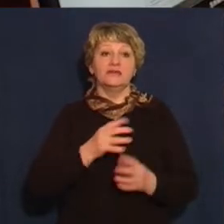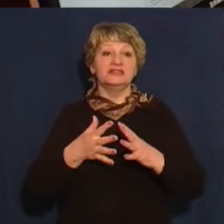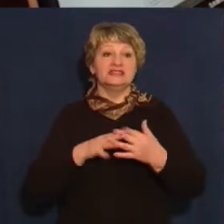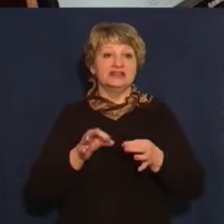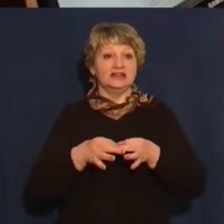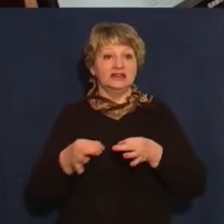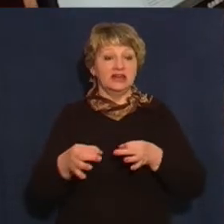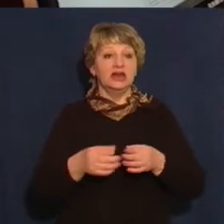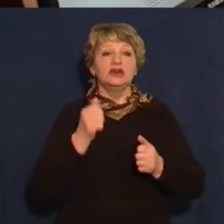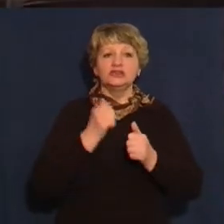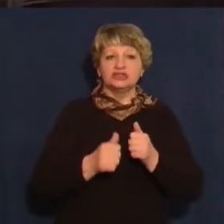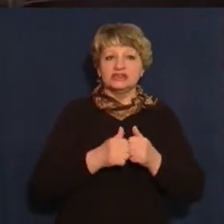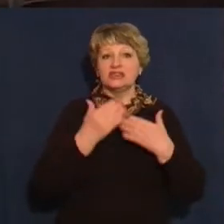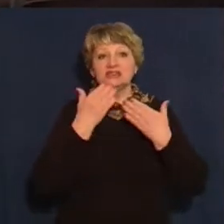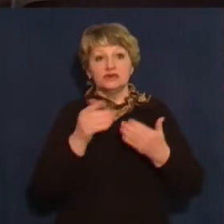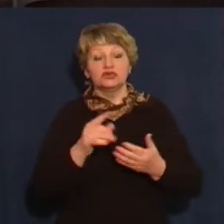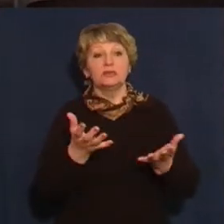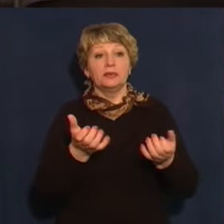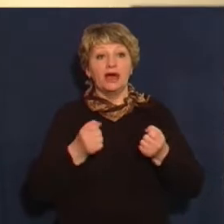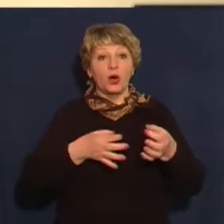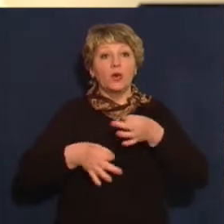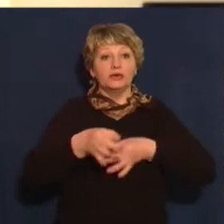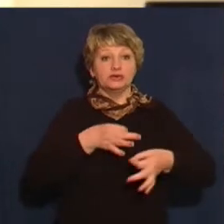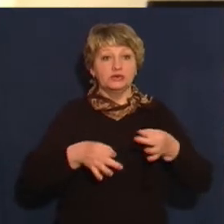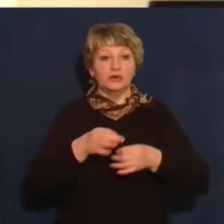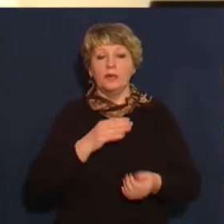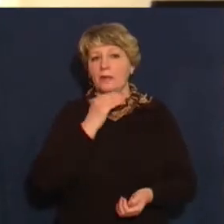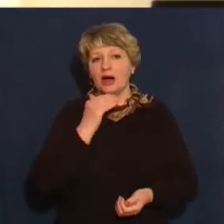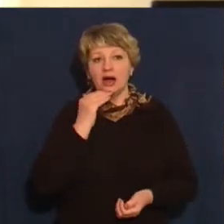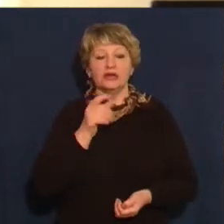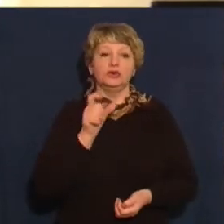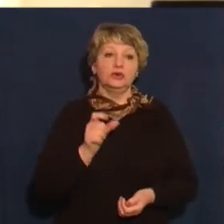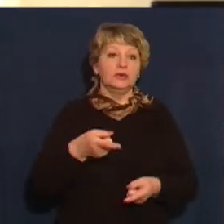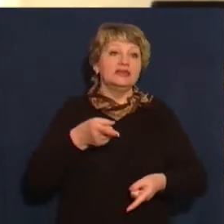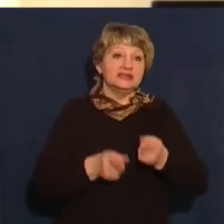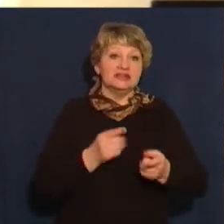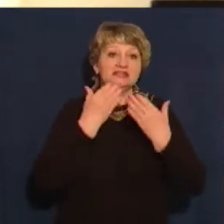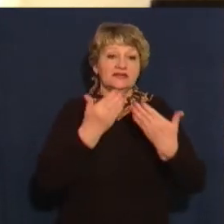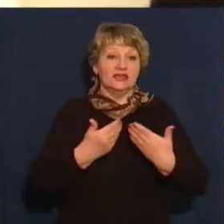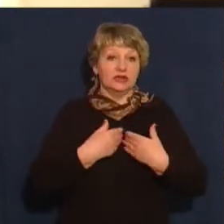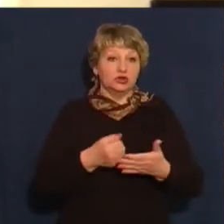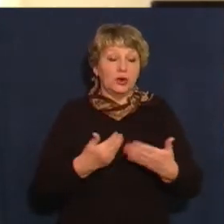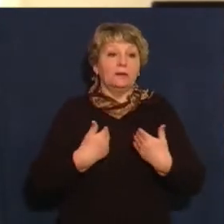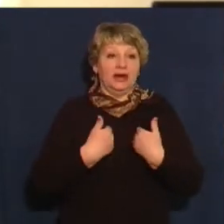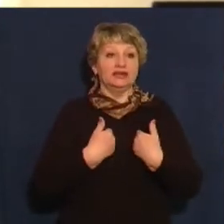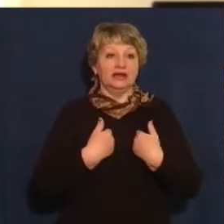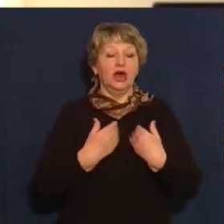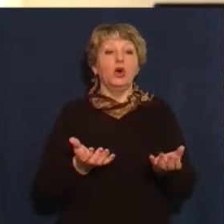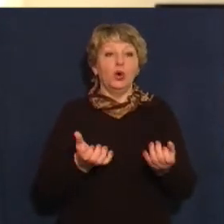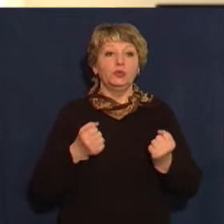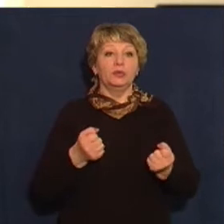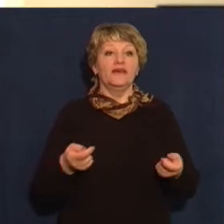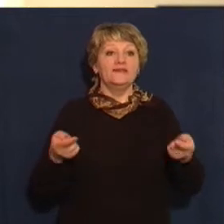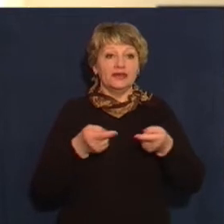селяни часто зверталися, щоб отримати консультацію. Дуже багато людей дійсно зверталися до мене і отримували